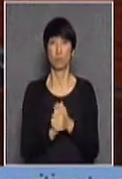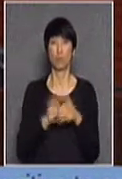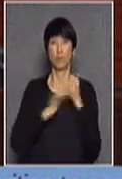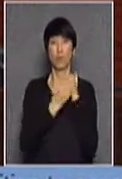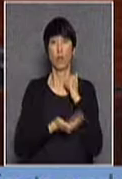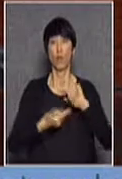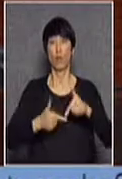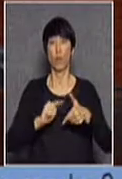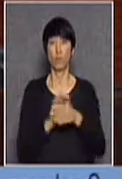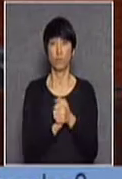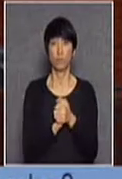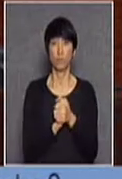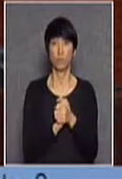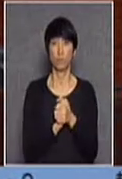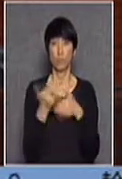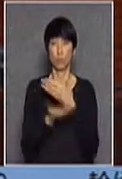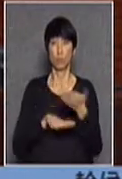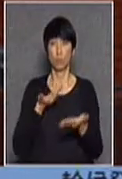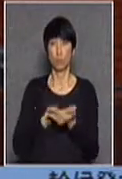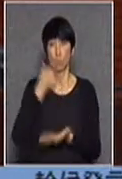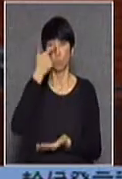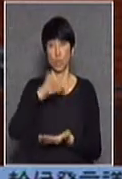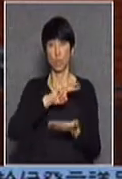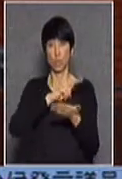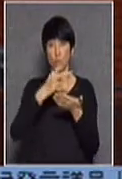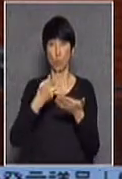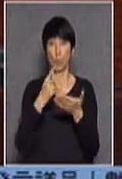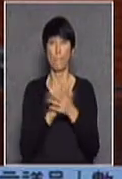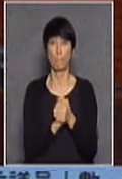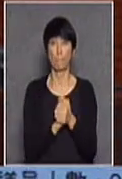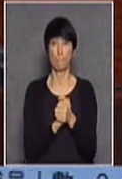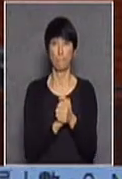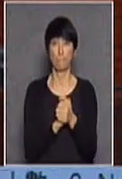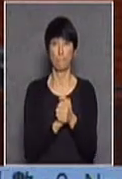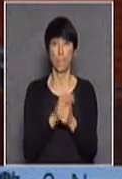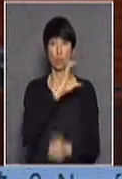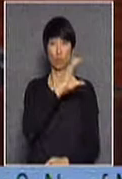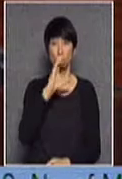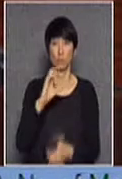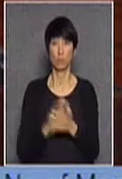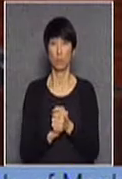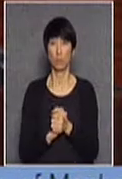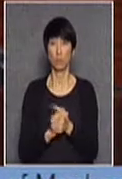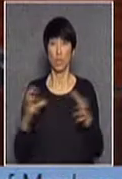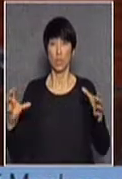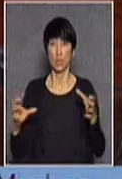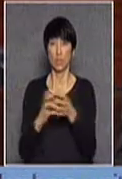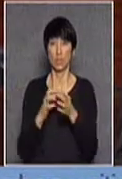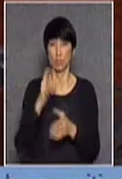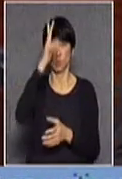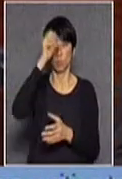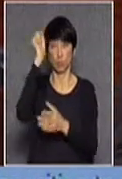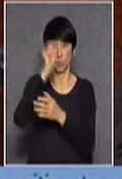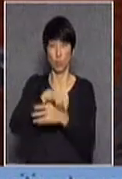式就重新更改了這個的長洲集體官批嗰個控制權的問